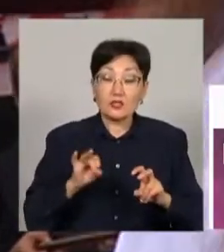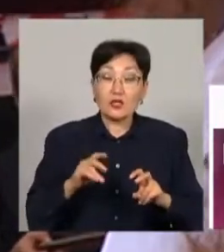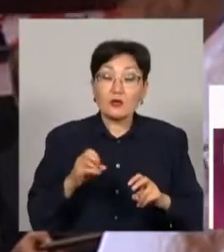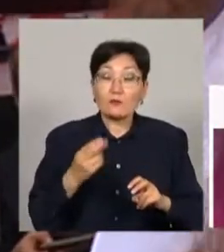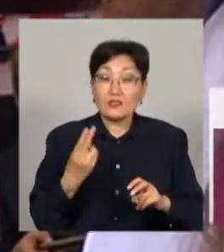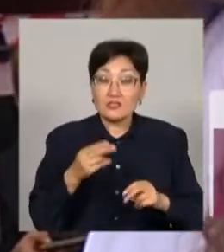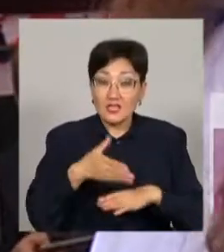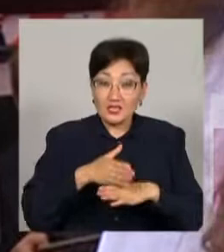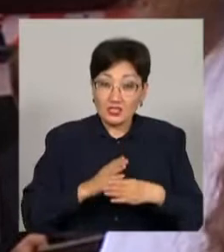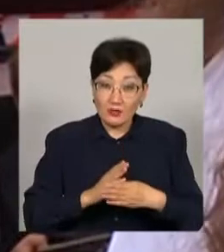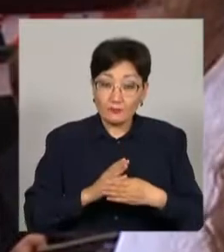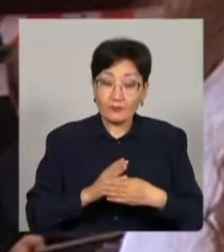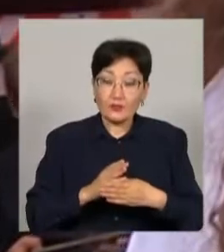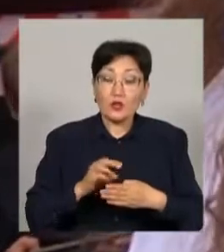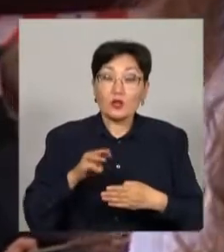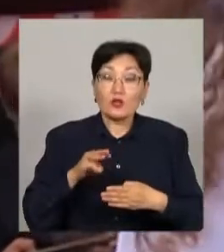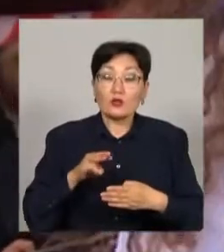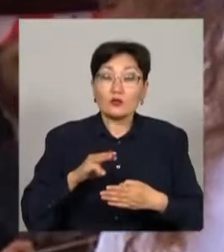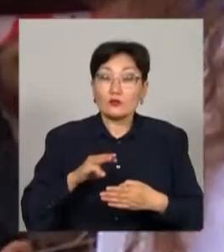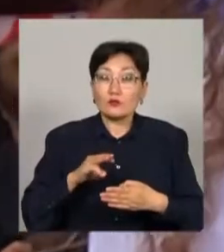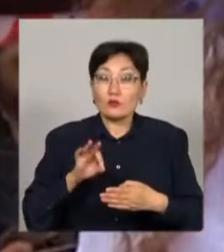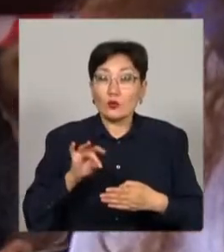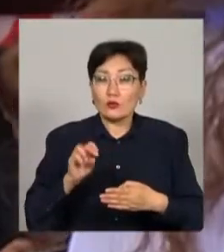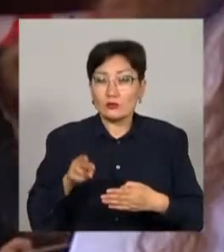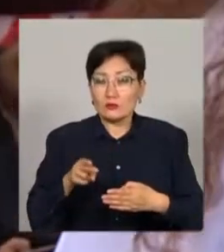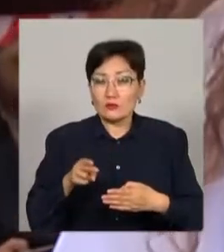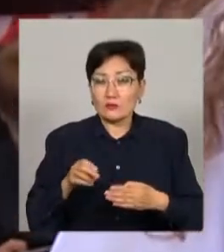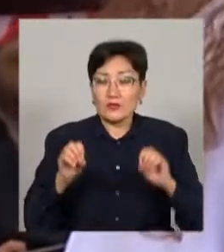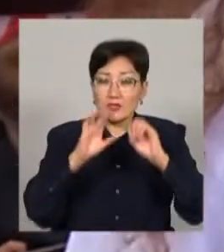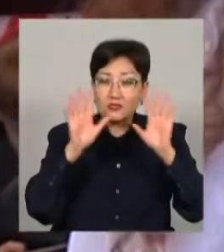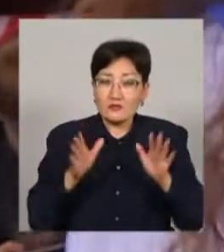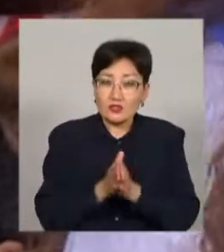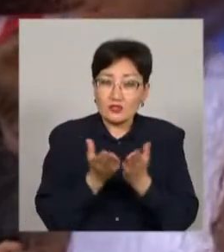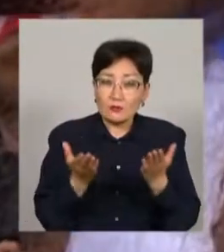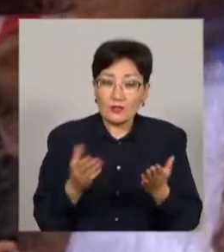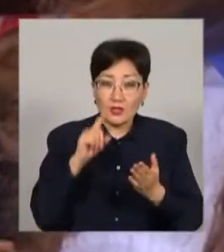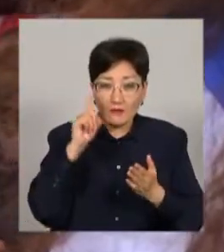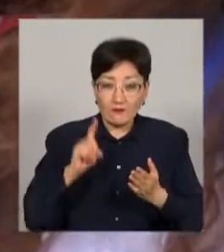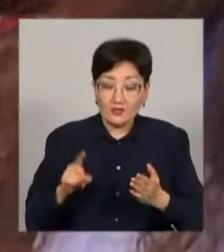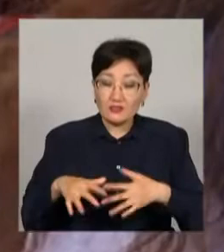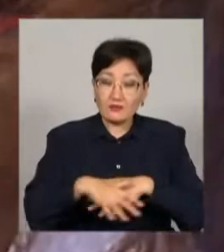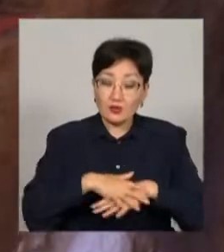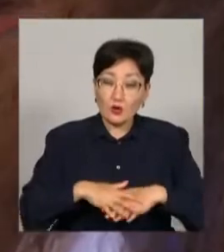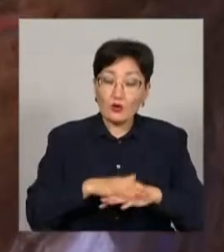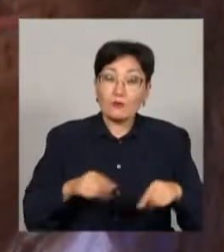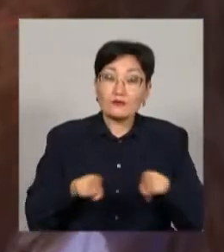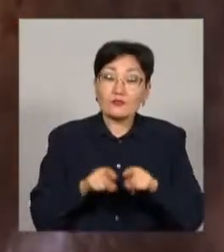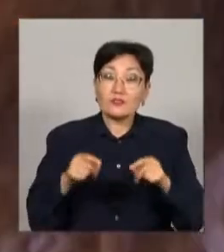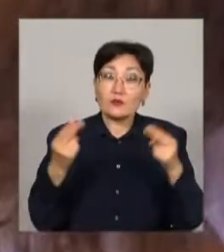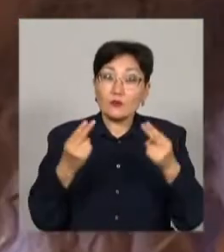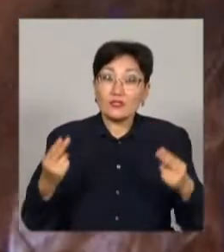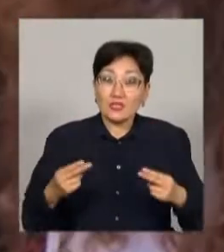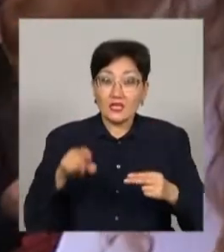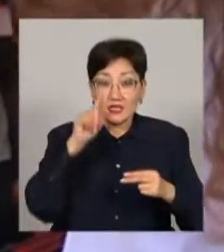национальный хлеб, тора. Это священная книга еврейского народа. Вот картина